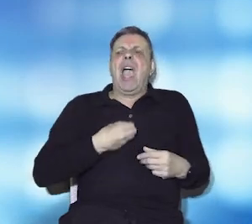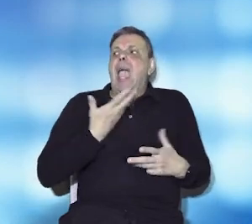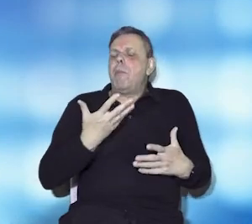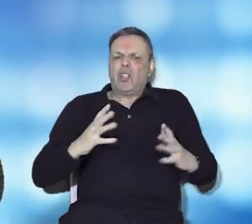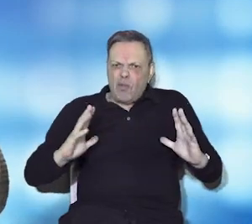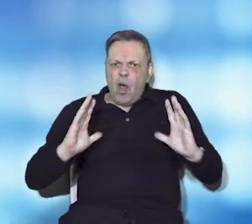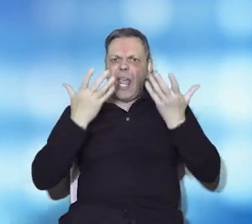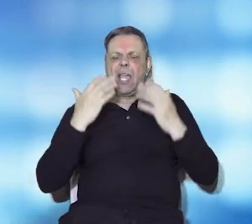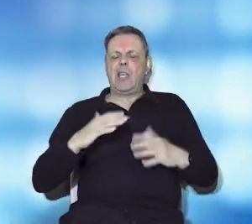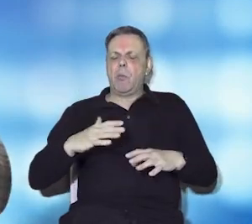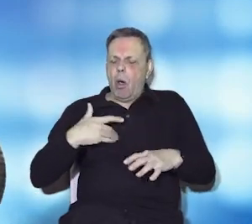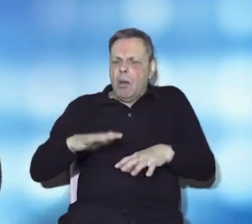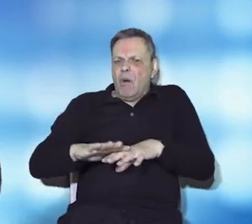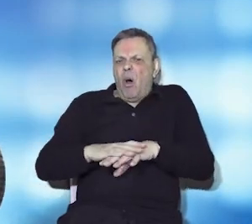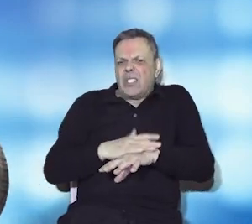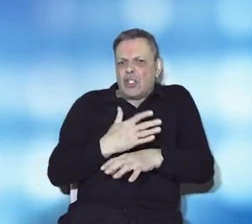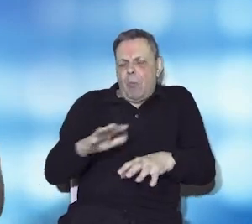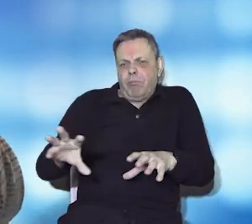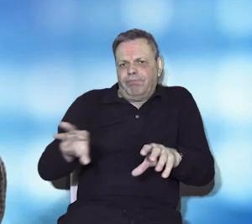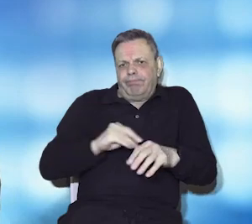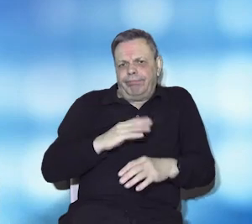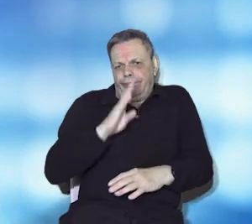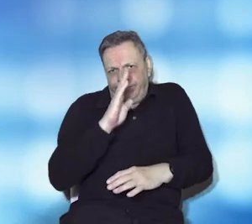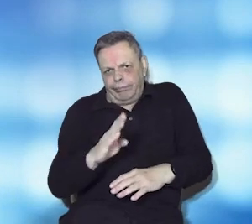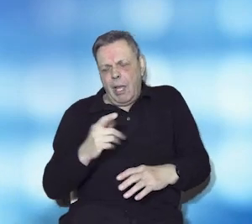odreagiramo, suosjećamo,